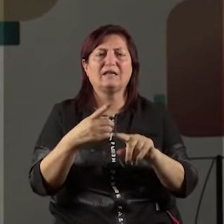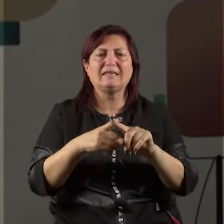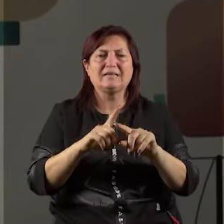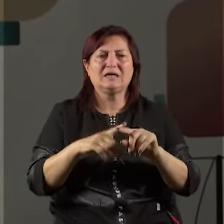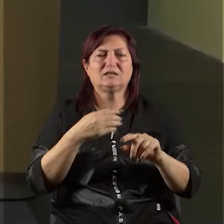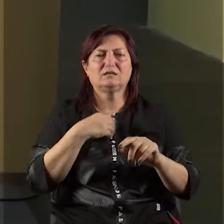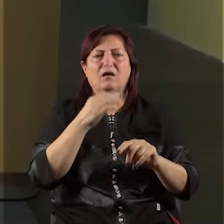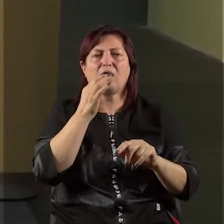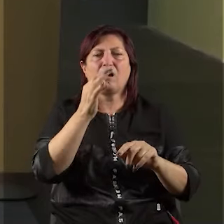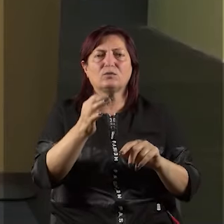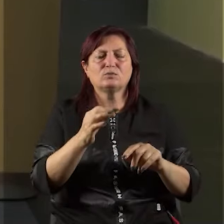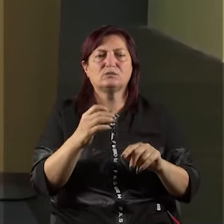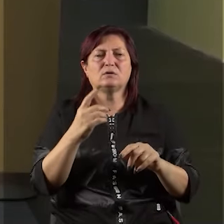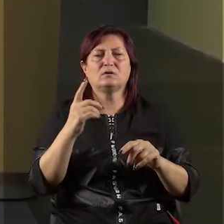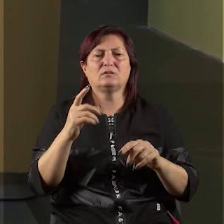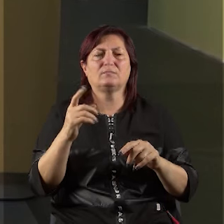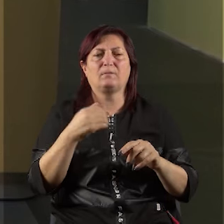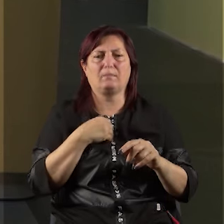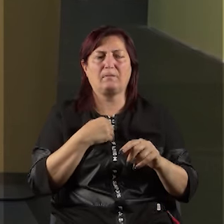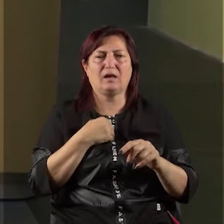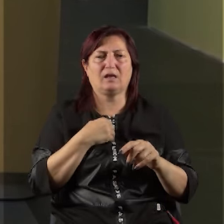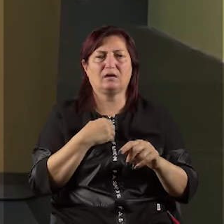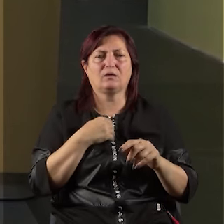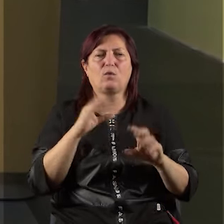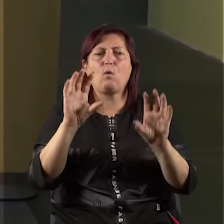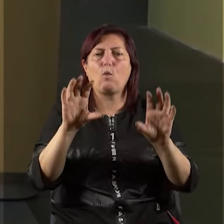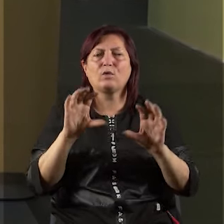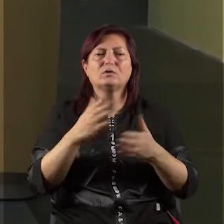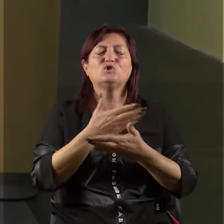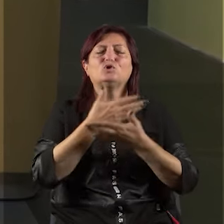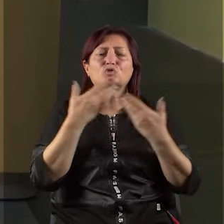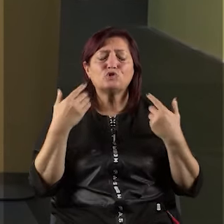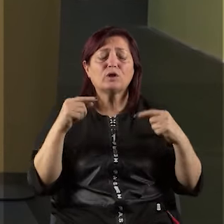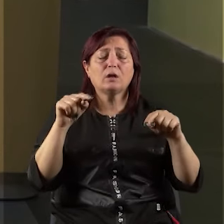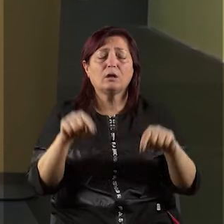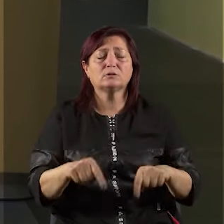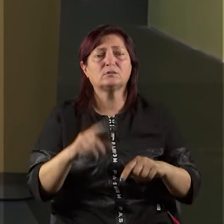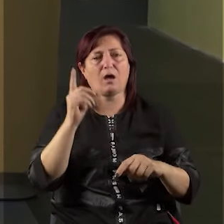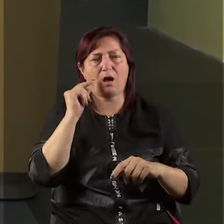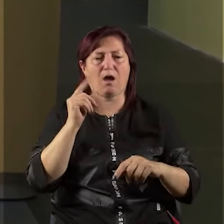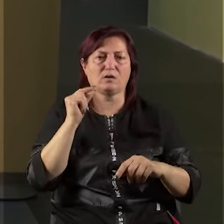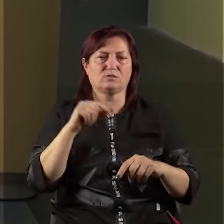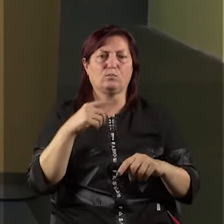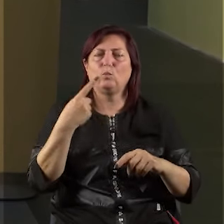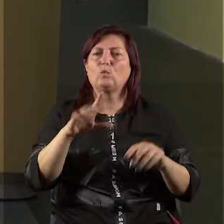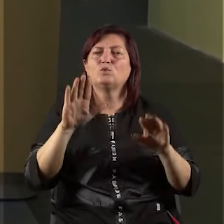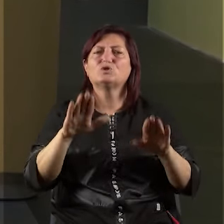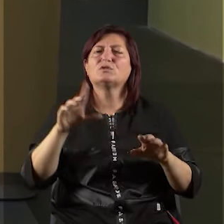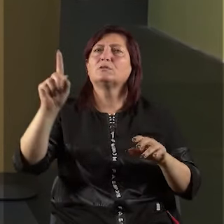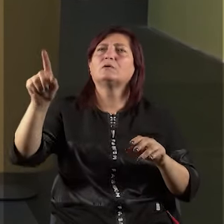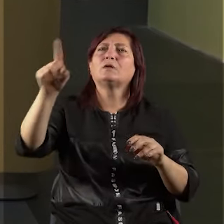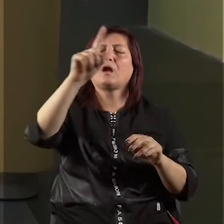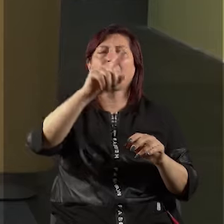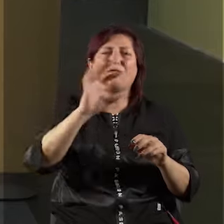ենք մեկենասության օրենքը, չի, չկա Հայաստանում, այդ երկրներում, որոնց մասին խոսում եք, կա